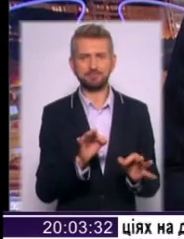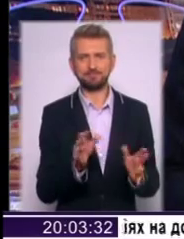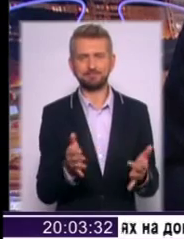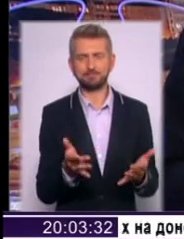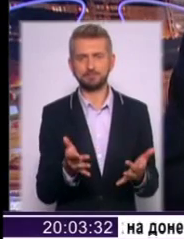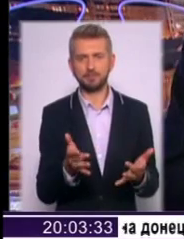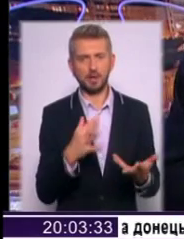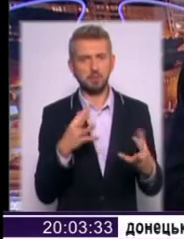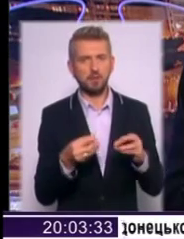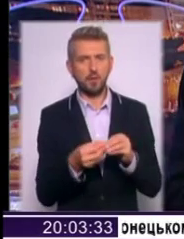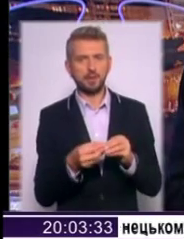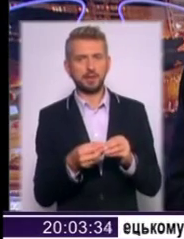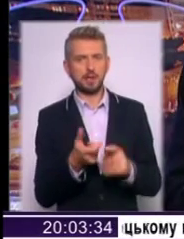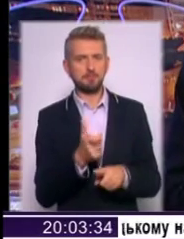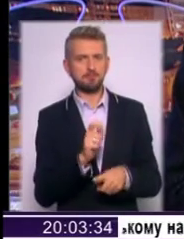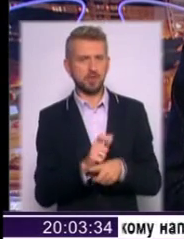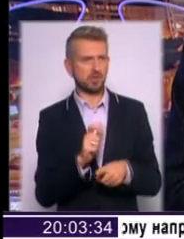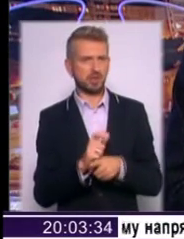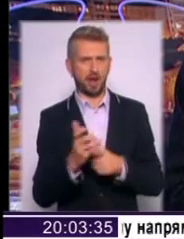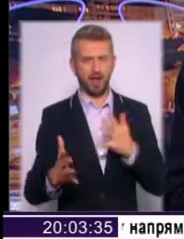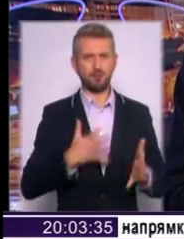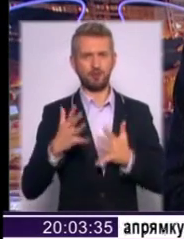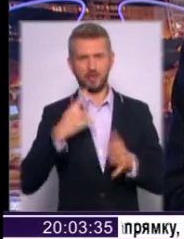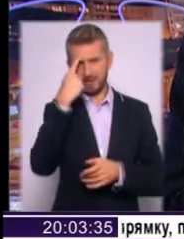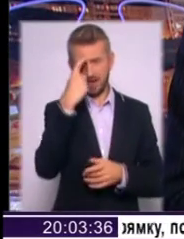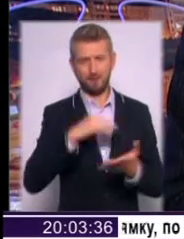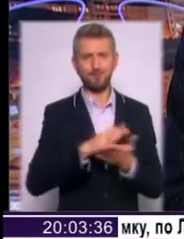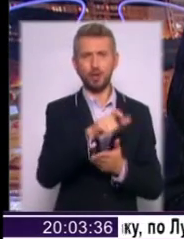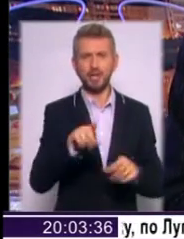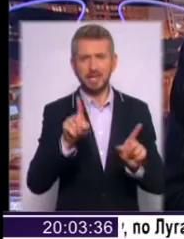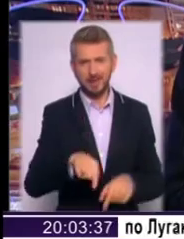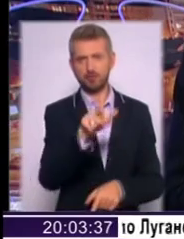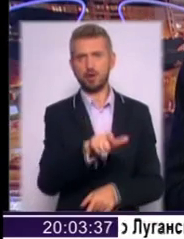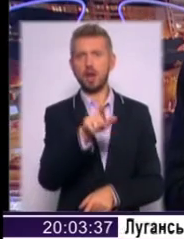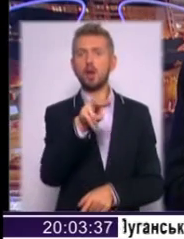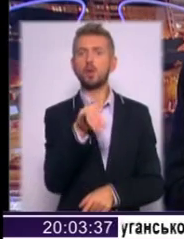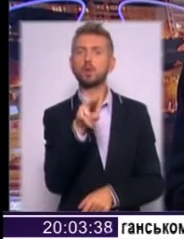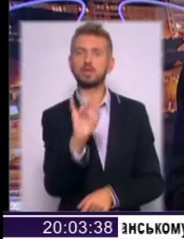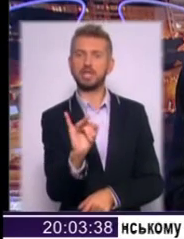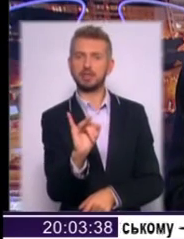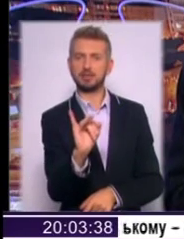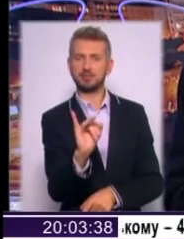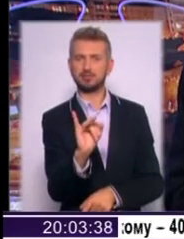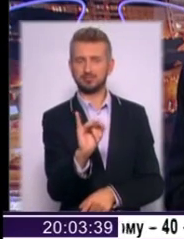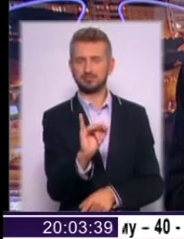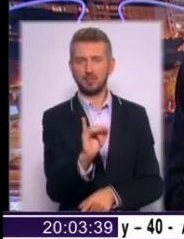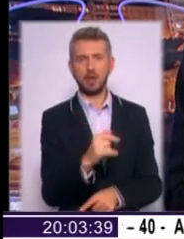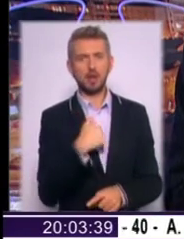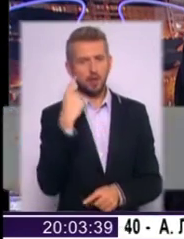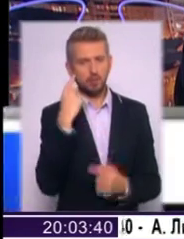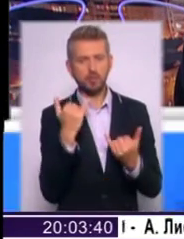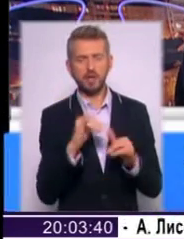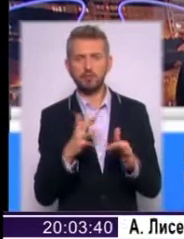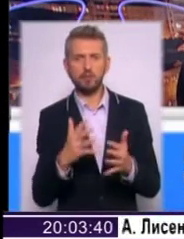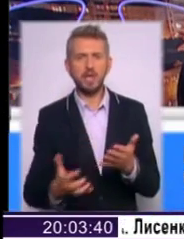таких, можливо, якихось більш емоційних заяв. Політики теж люди. Я думаю, що зараз відбувається, ну, те, що називається збір інформації,